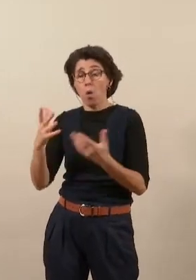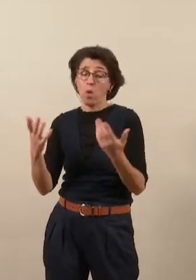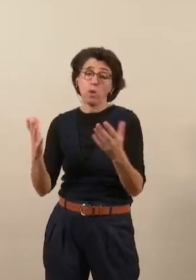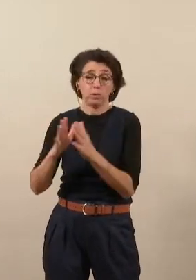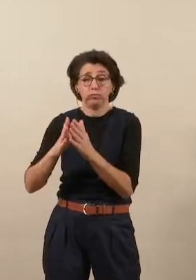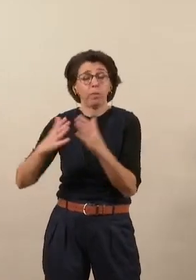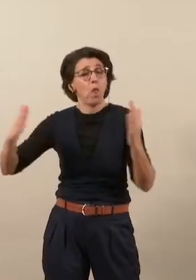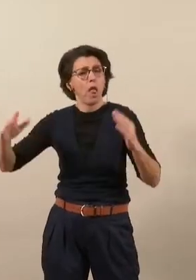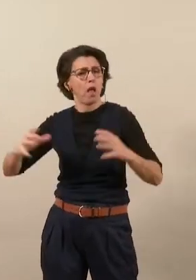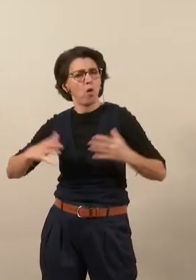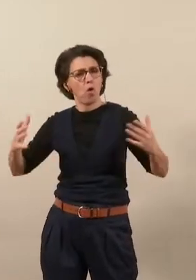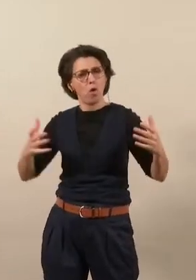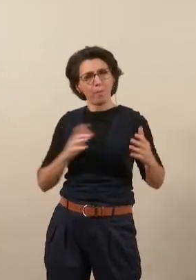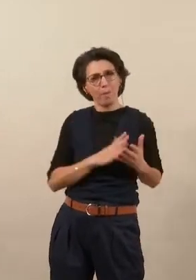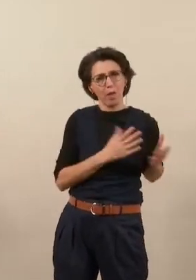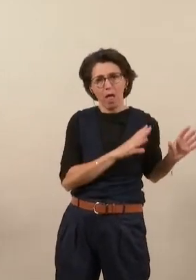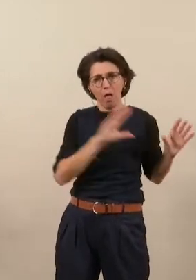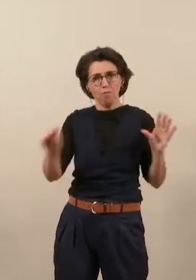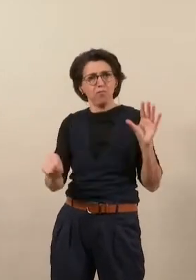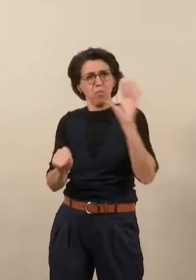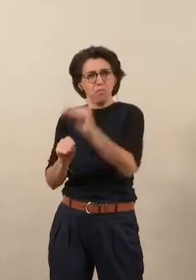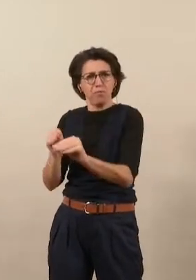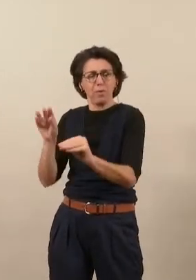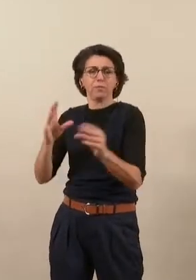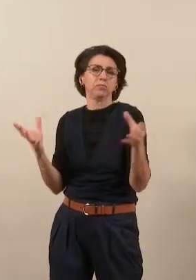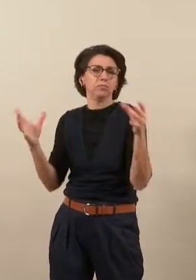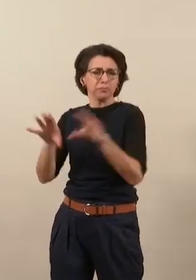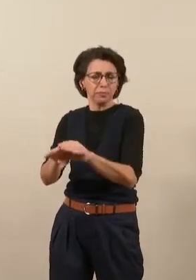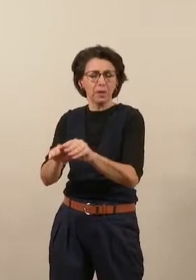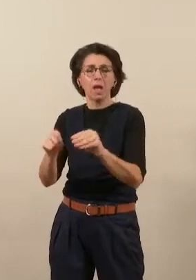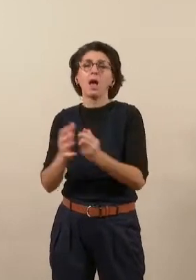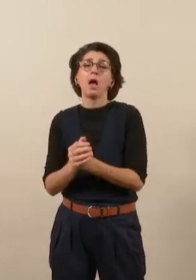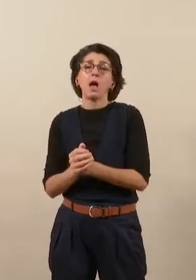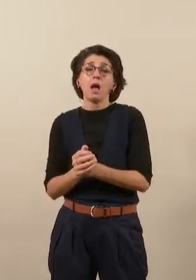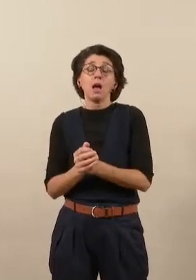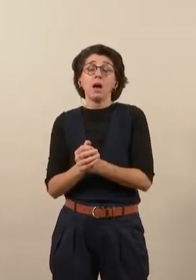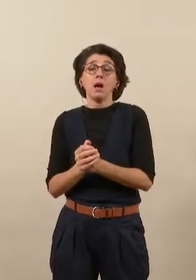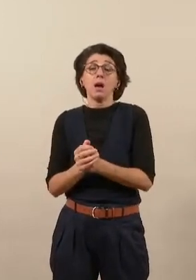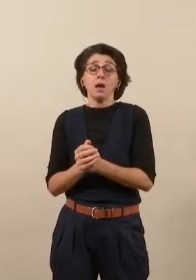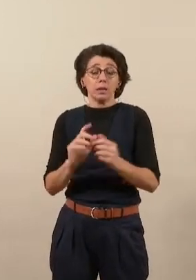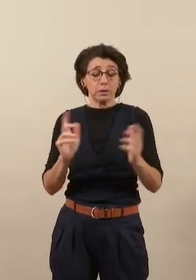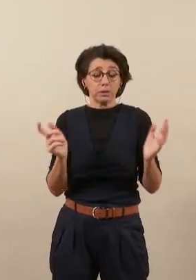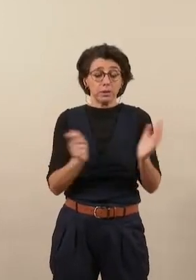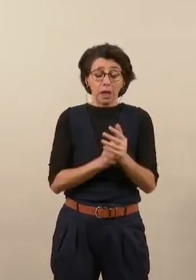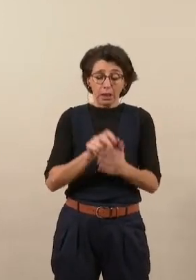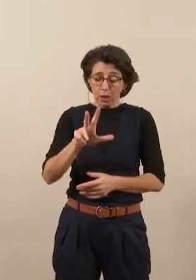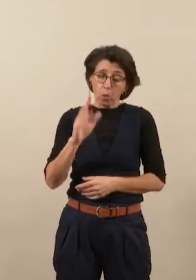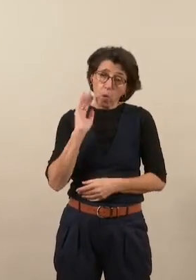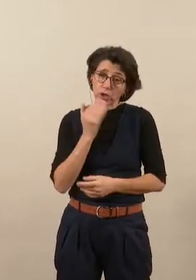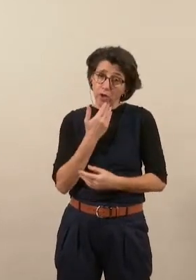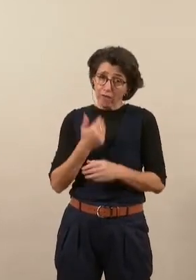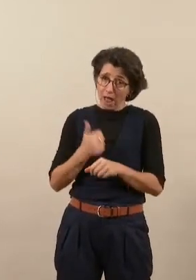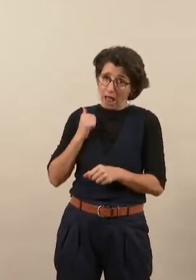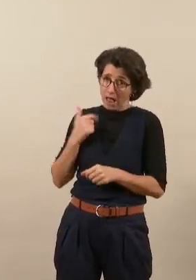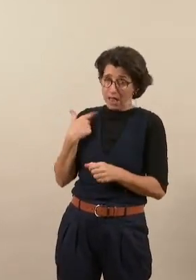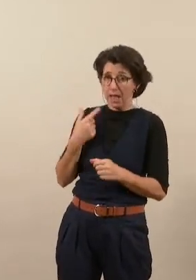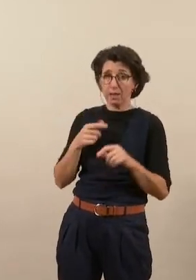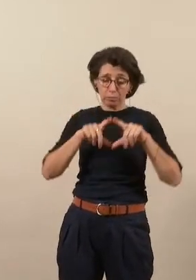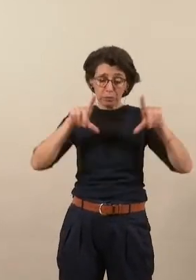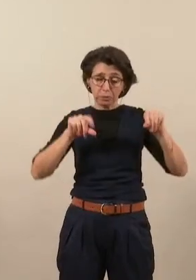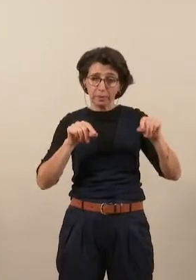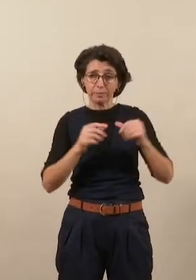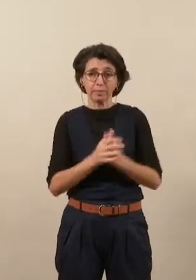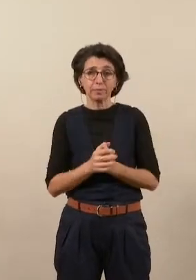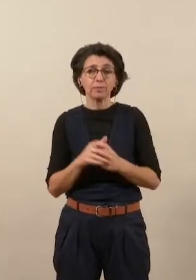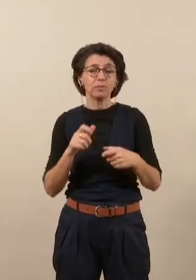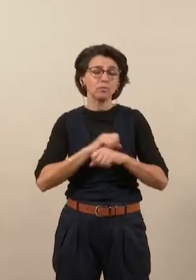bibliothèques de quartier. Je cite le petit bulletin du 3 janvier dernier. 5000 mètres carrés de plus